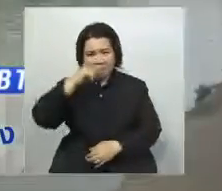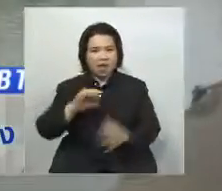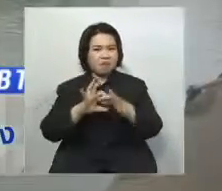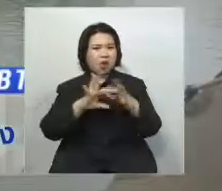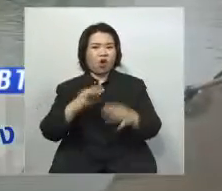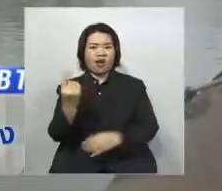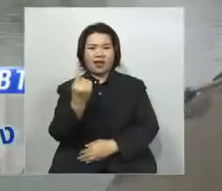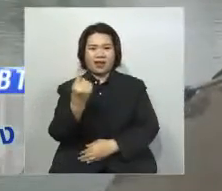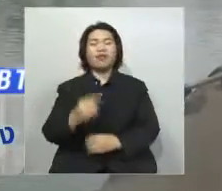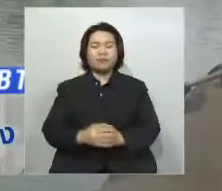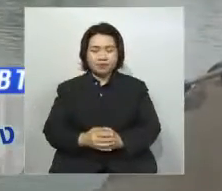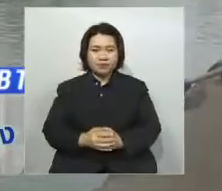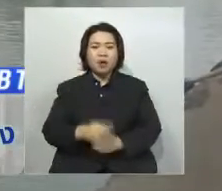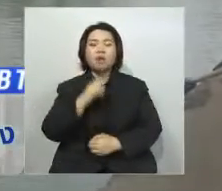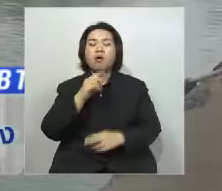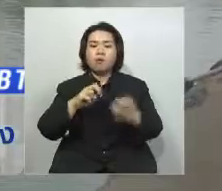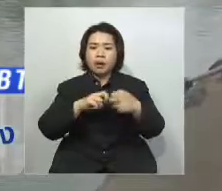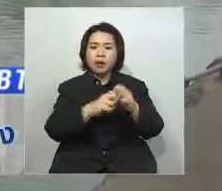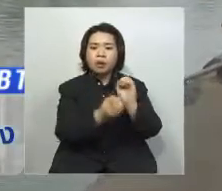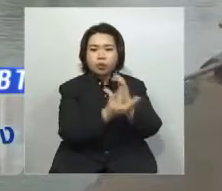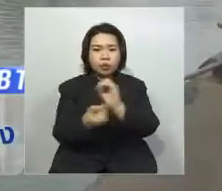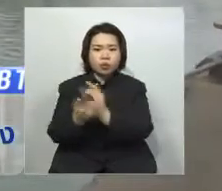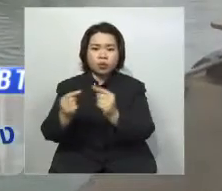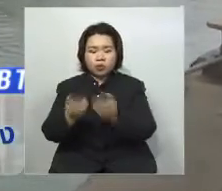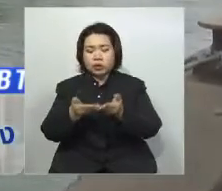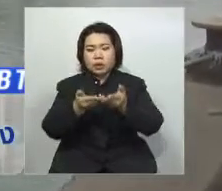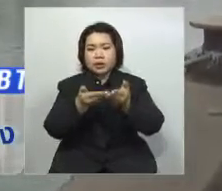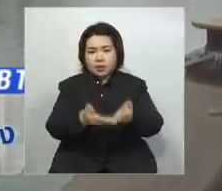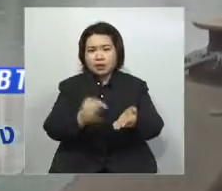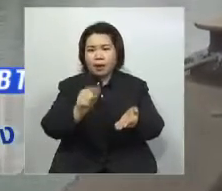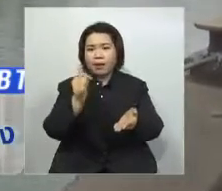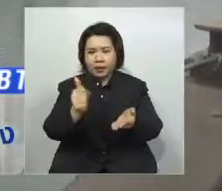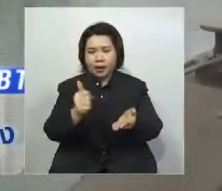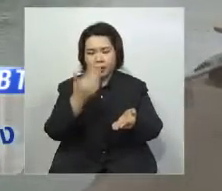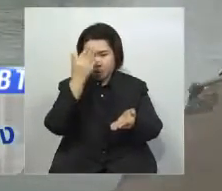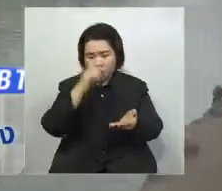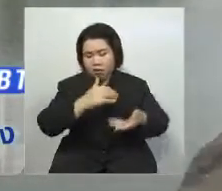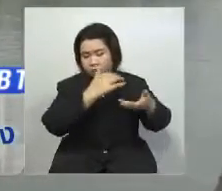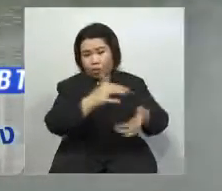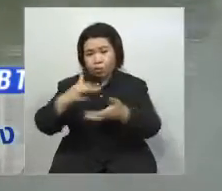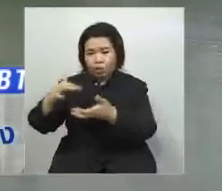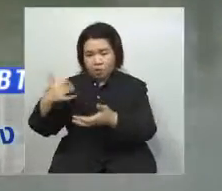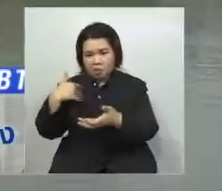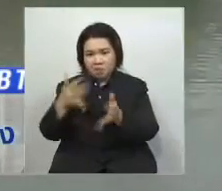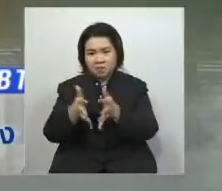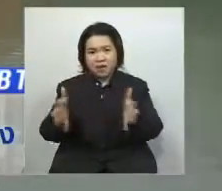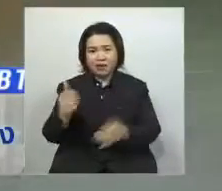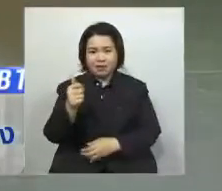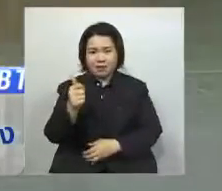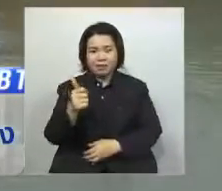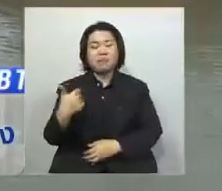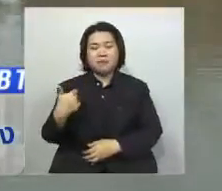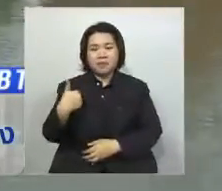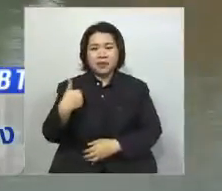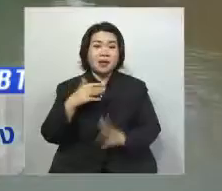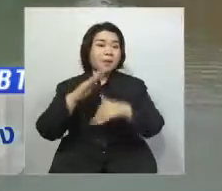ศเดียวจะสามารถลดผลกระทบต่อภาพรวมของการประมงไทยที่มีการส่งออกสินค้าประมงในปริมาณมากและจะเป็น